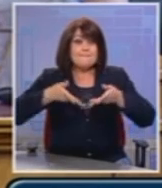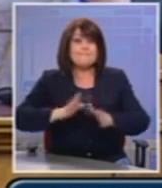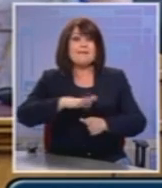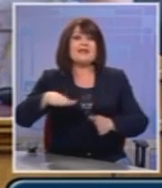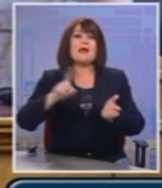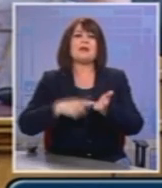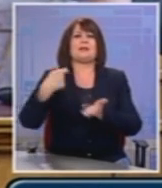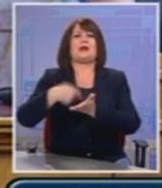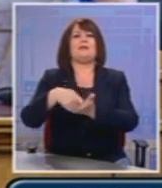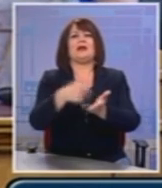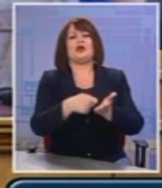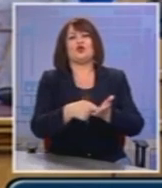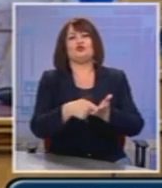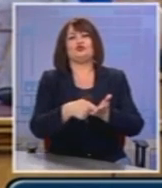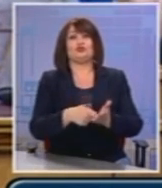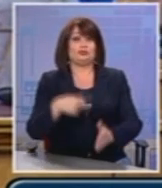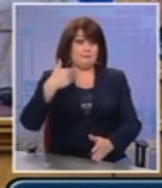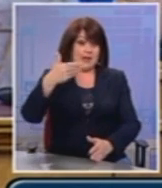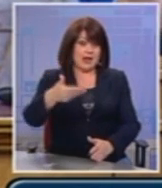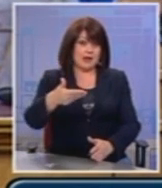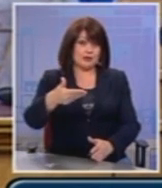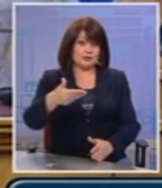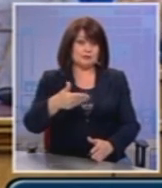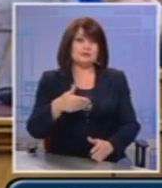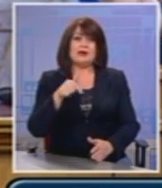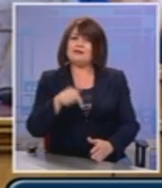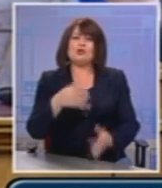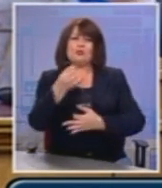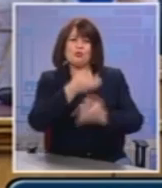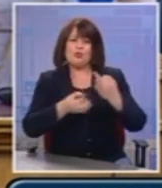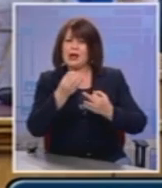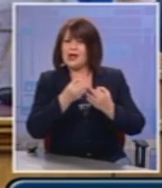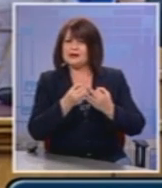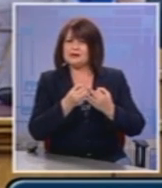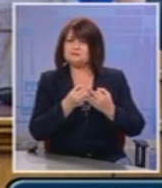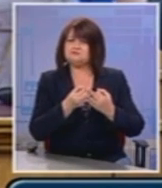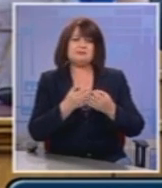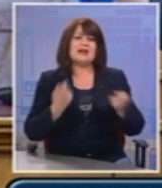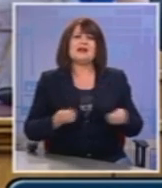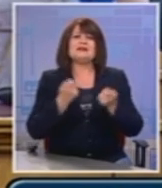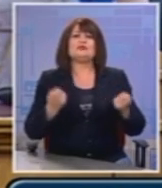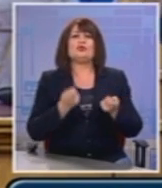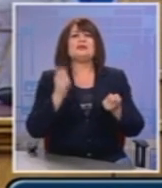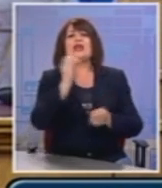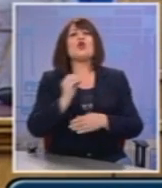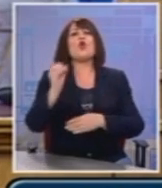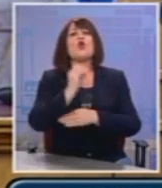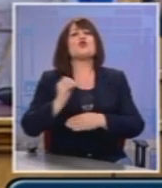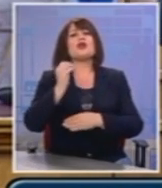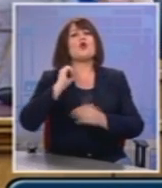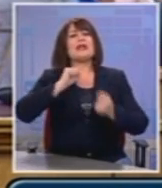πληρώ χυτά ριο αυτό είναι να επιχείρημα που χρησιμοποιούσε και το οικολογικό κίνημα πριν